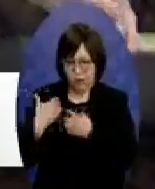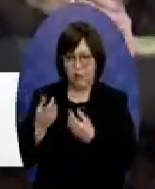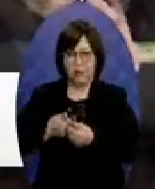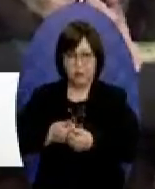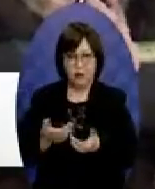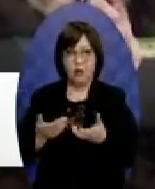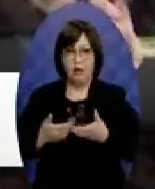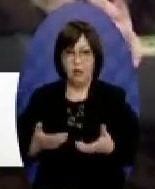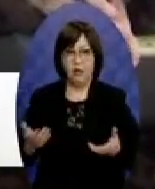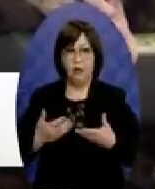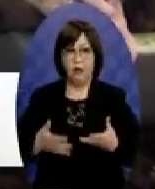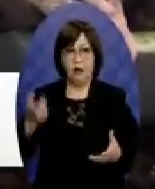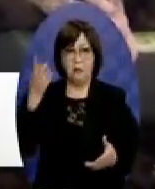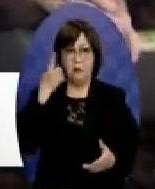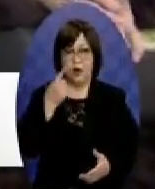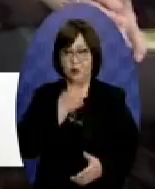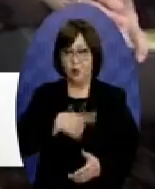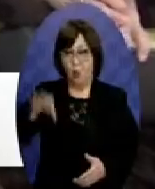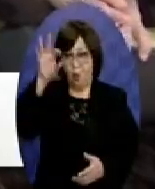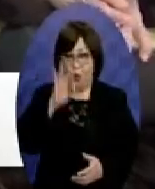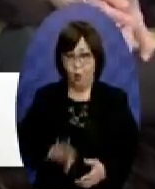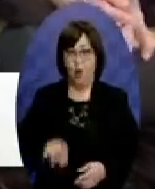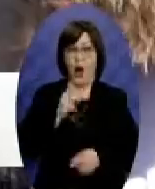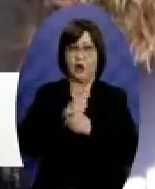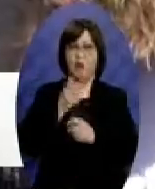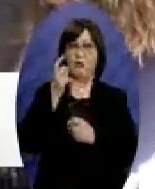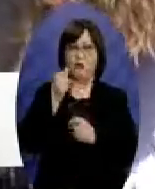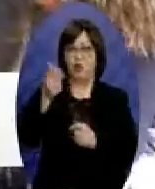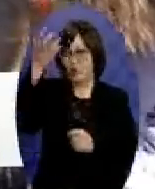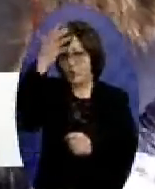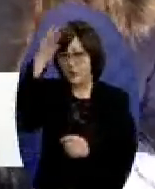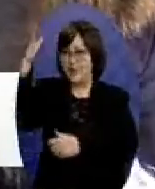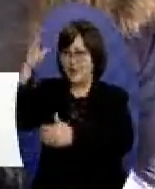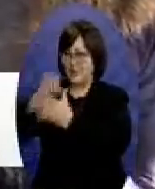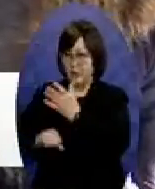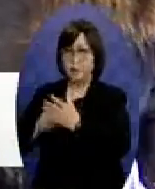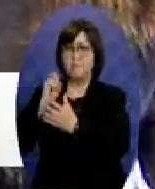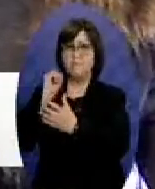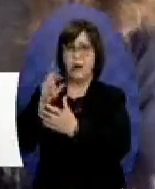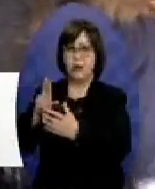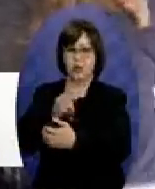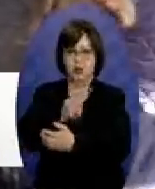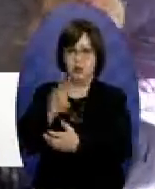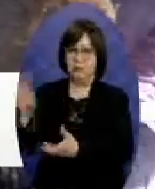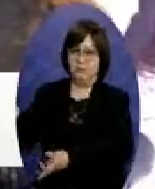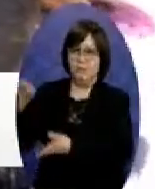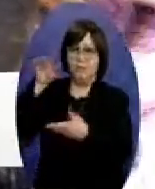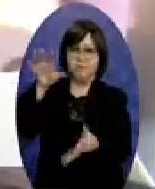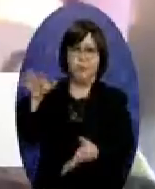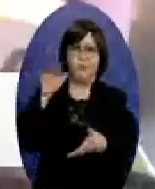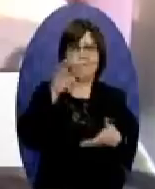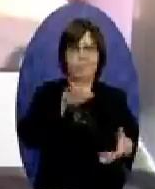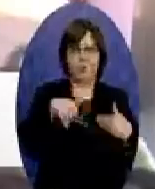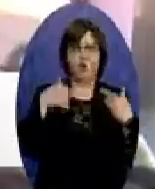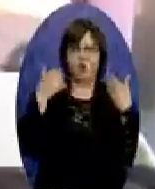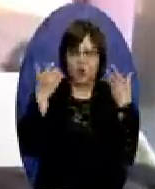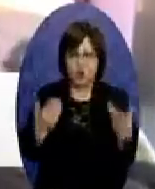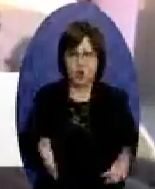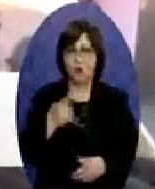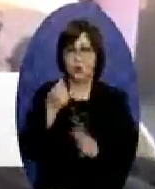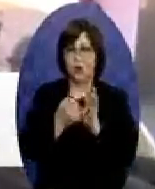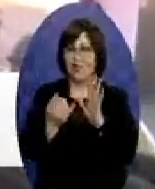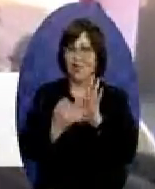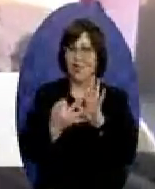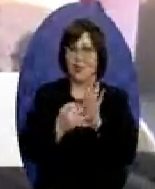мөнгөний санхүүжилт бүрэн орсон байх болно гэдгийг салбарын мэрэгчлэнүүд хэлж байна. За энэ жилийн хувьд 688 тэрбум төгрөгийг